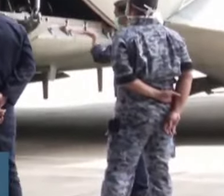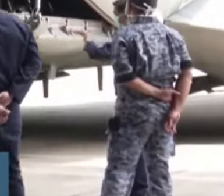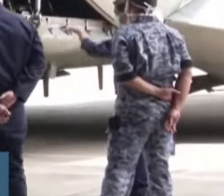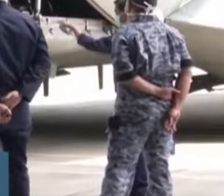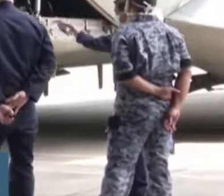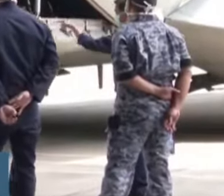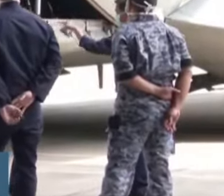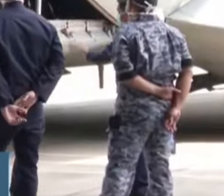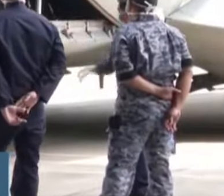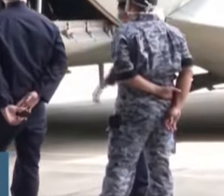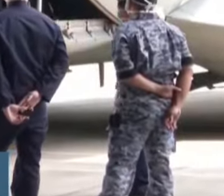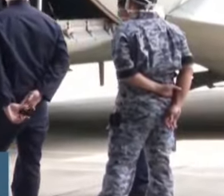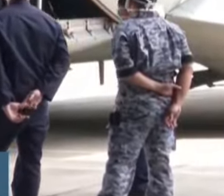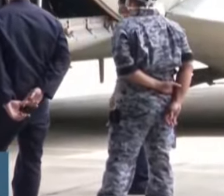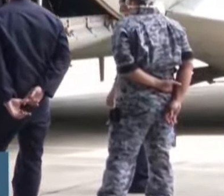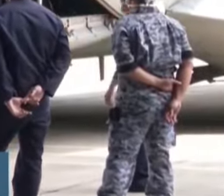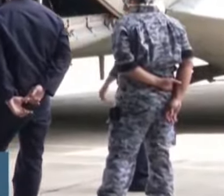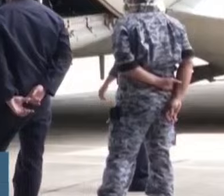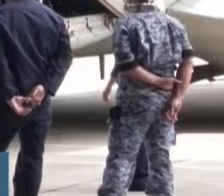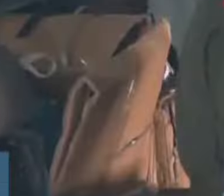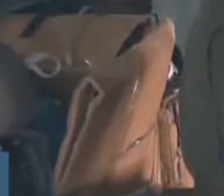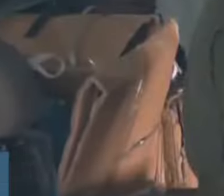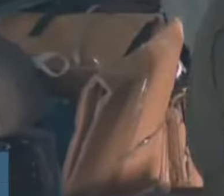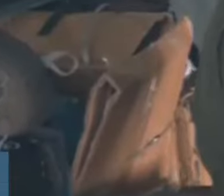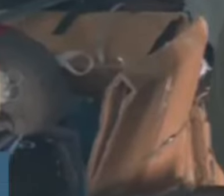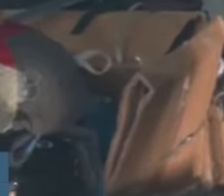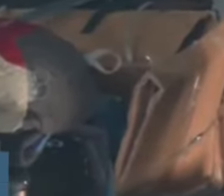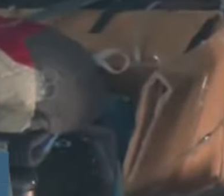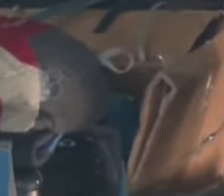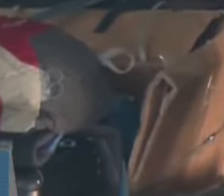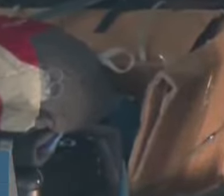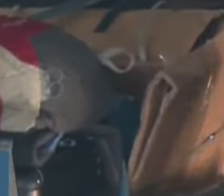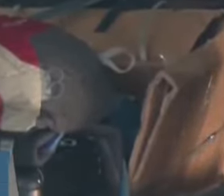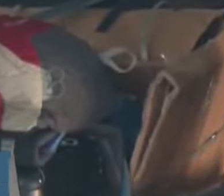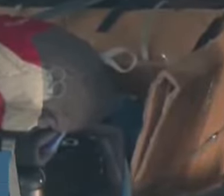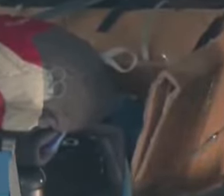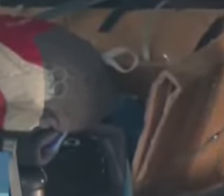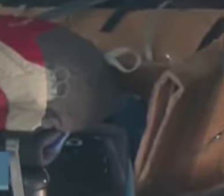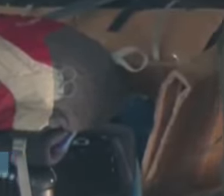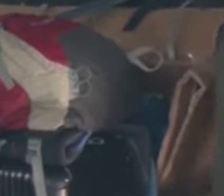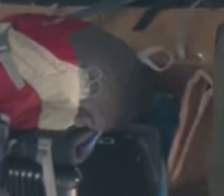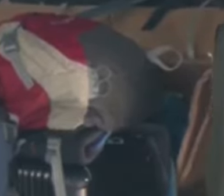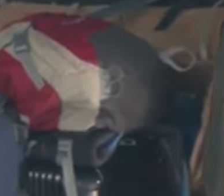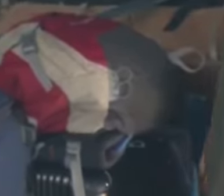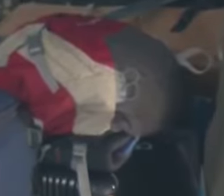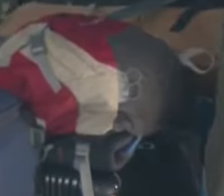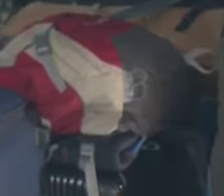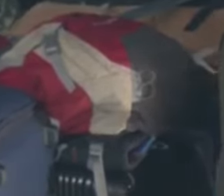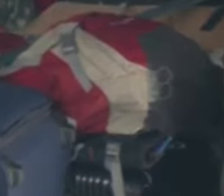Malaysia, negara Asia pertama bawa rakyat Palestin untuk dirawat.